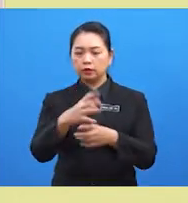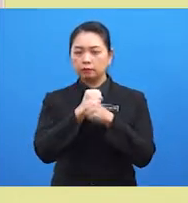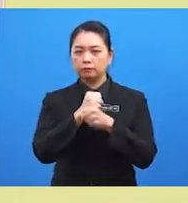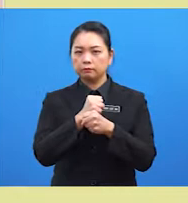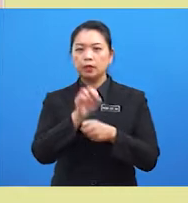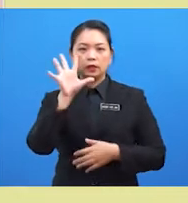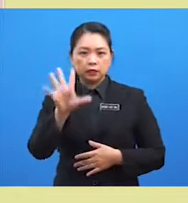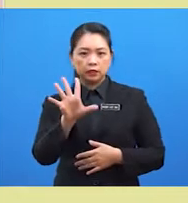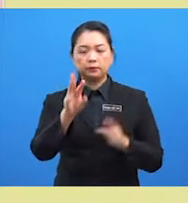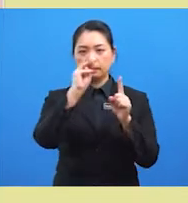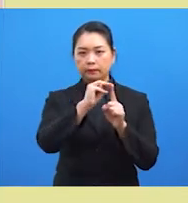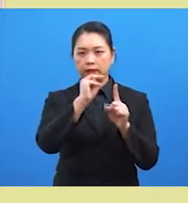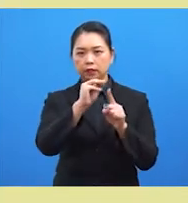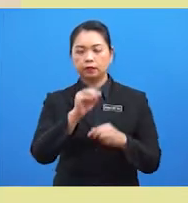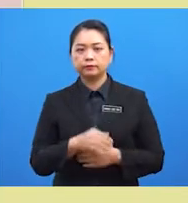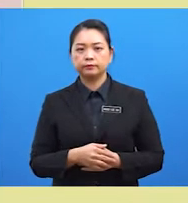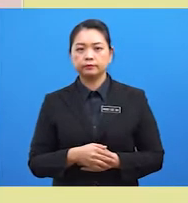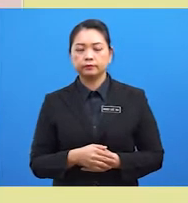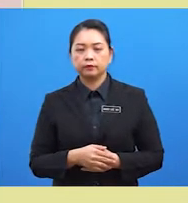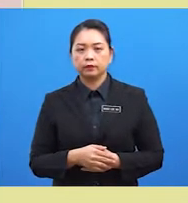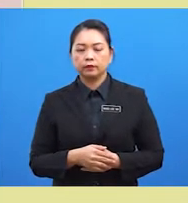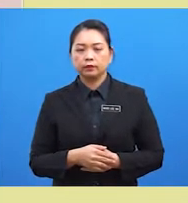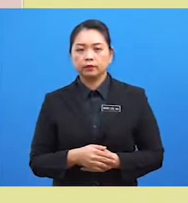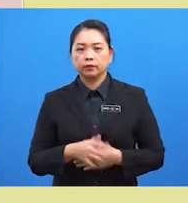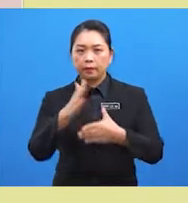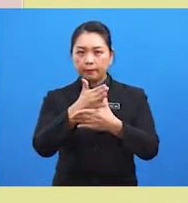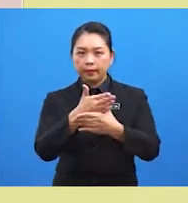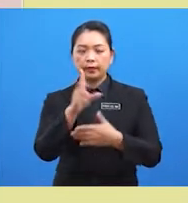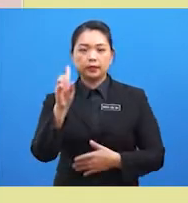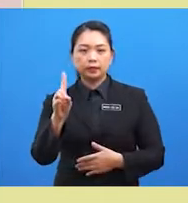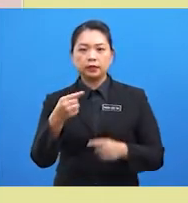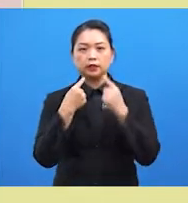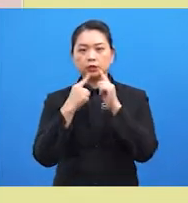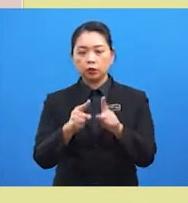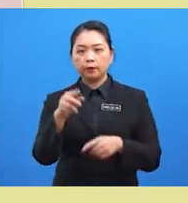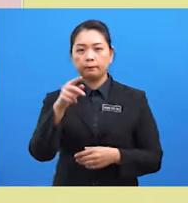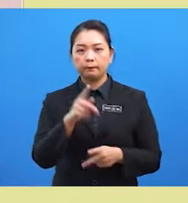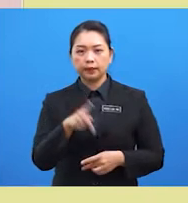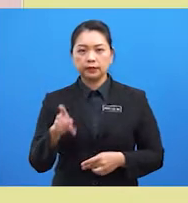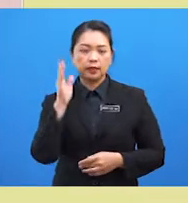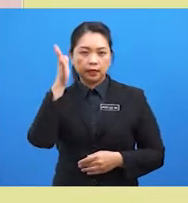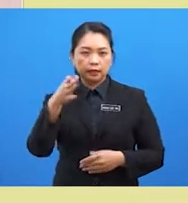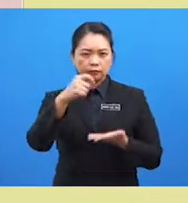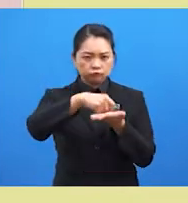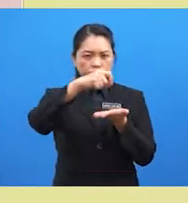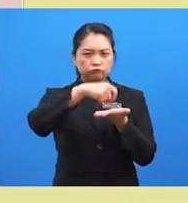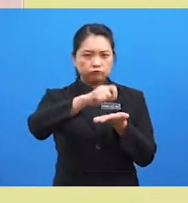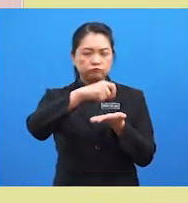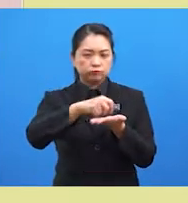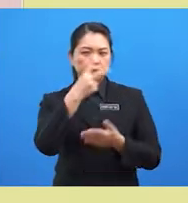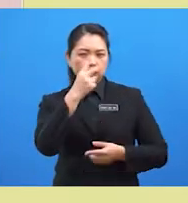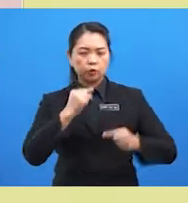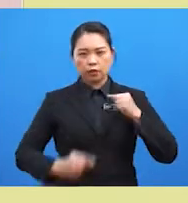5 markah. Pada bahagian D, jawapan pelajar akan dinilai dari segi